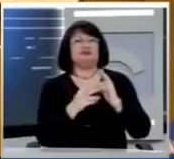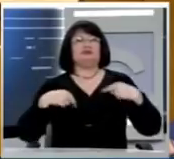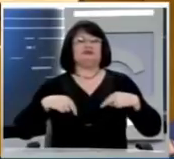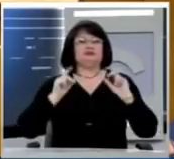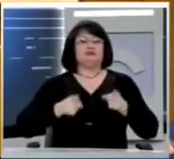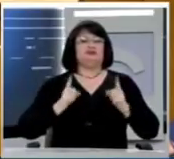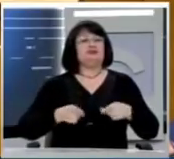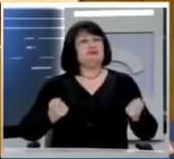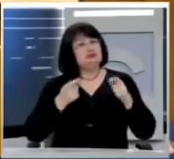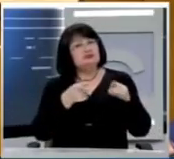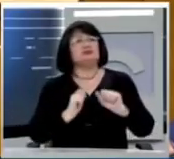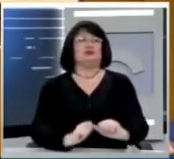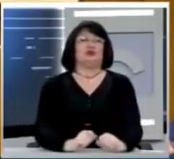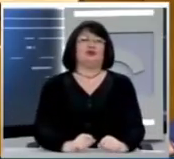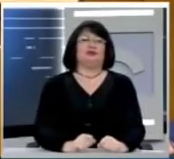έτσι λέει ο νόμος,